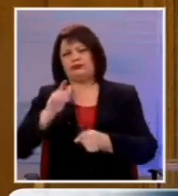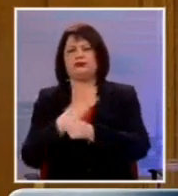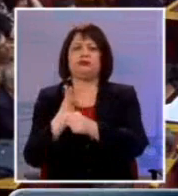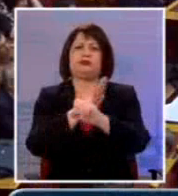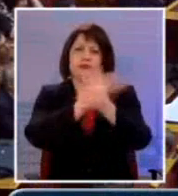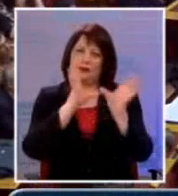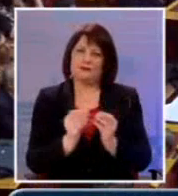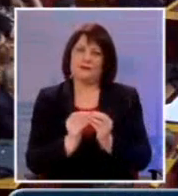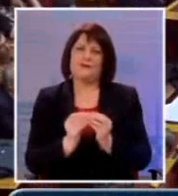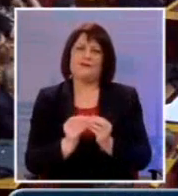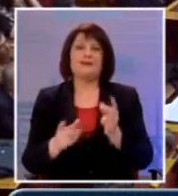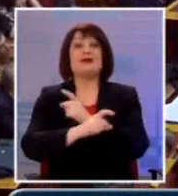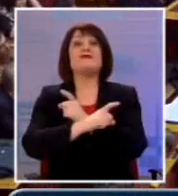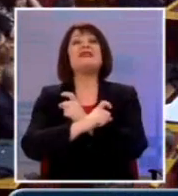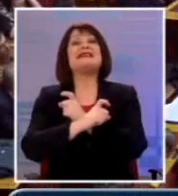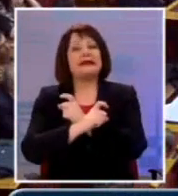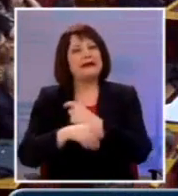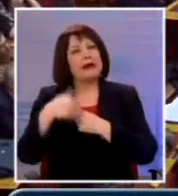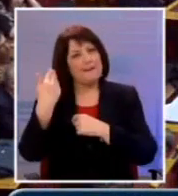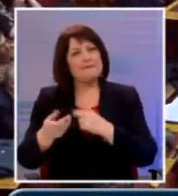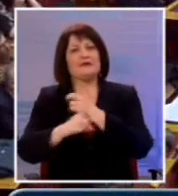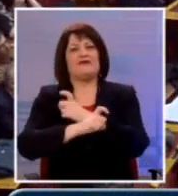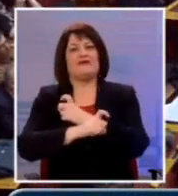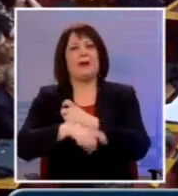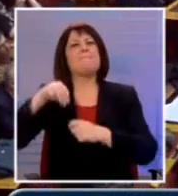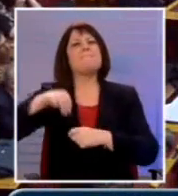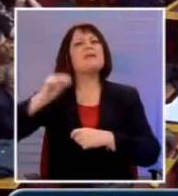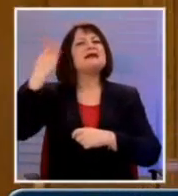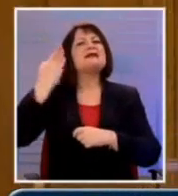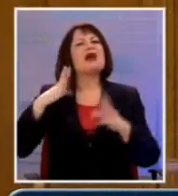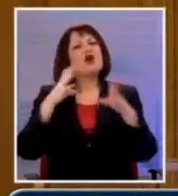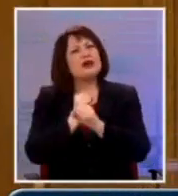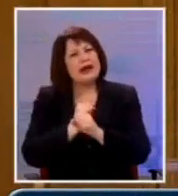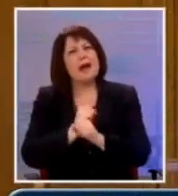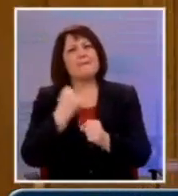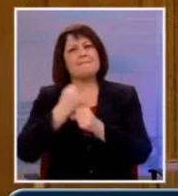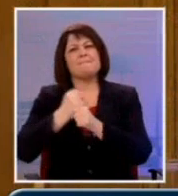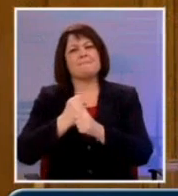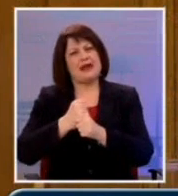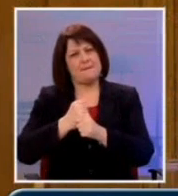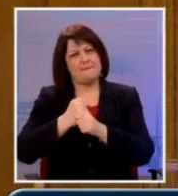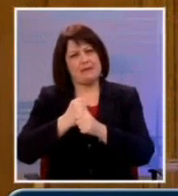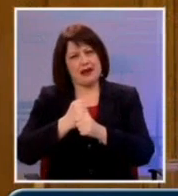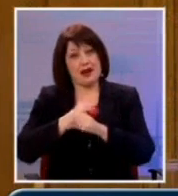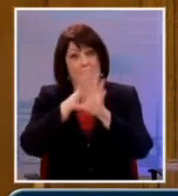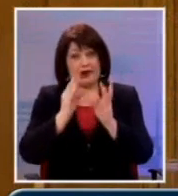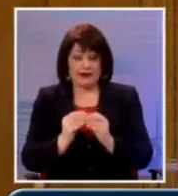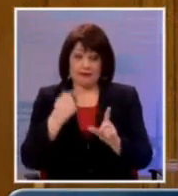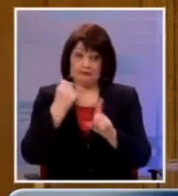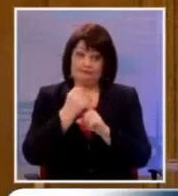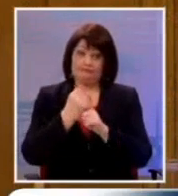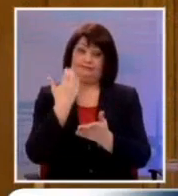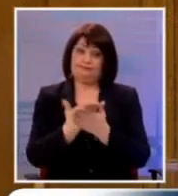καταστροφές σε βυζαντινά, μεταβυζαντινά και μεσαιωνικά μνημεία. Στον αγώνα μας αυτό